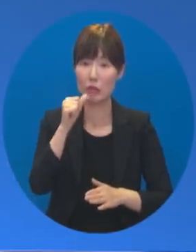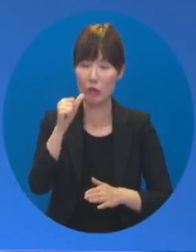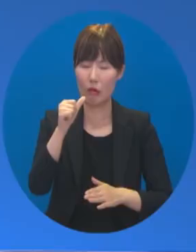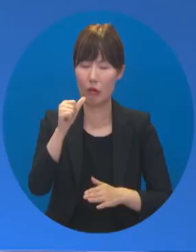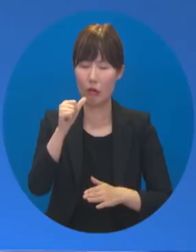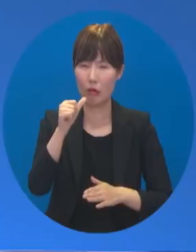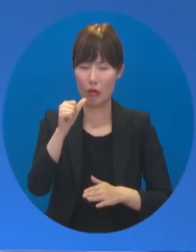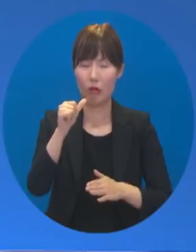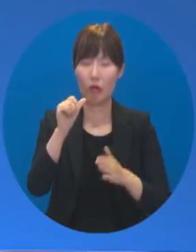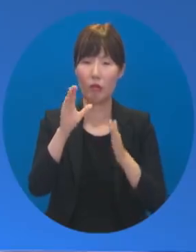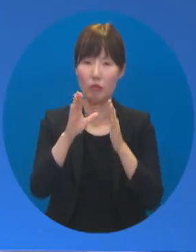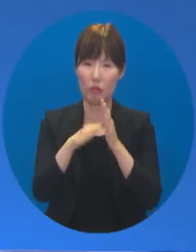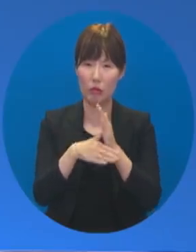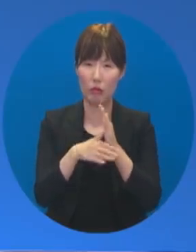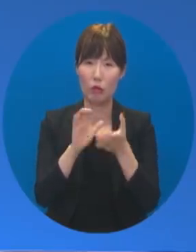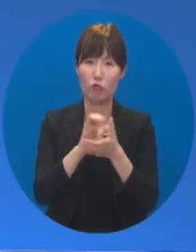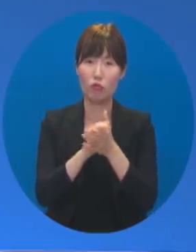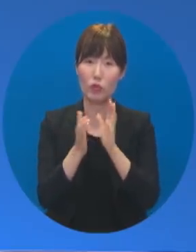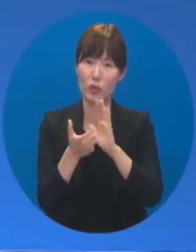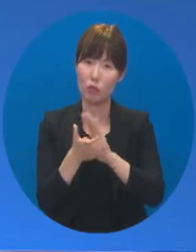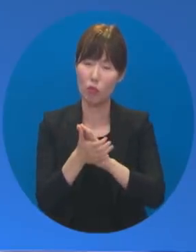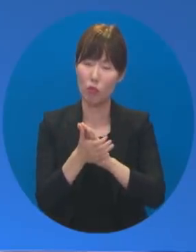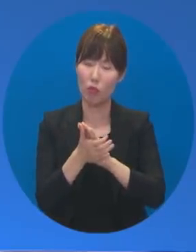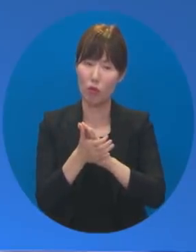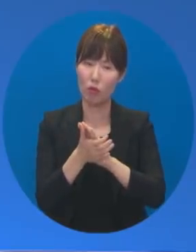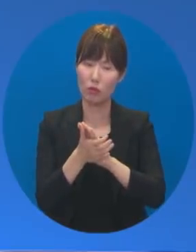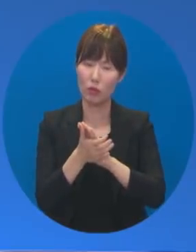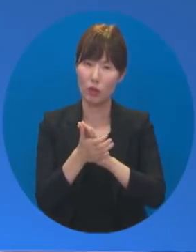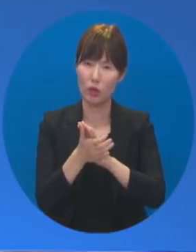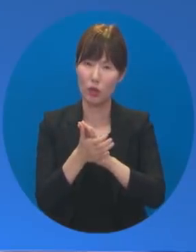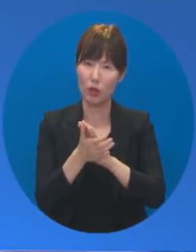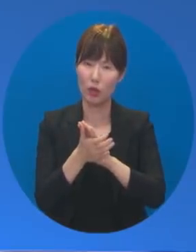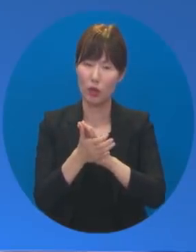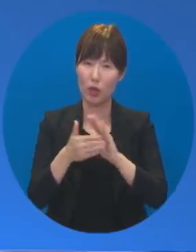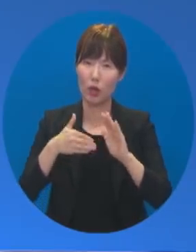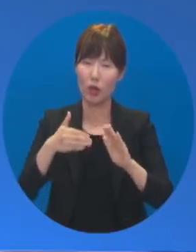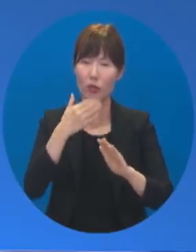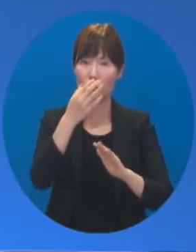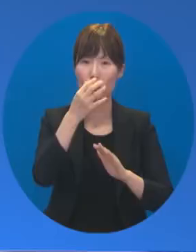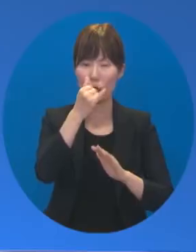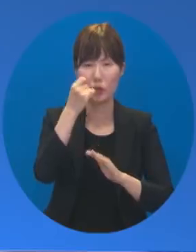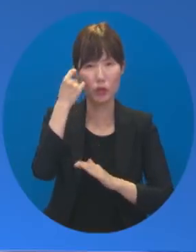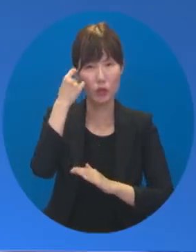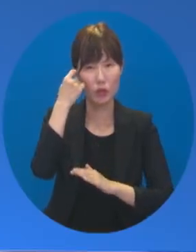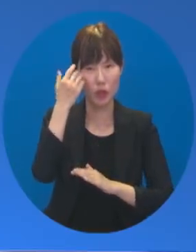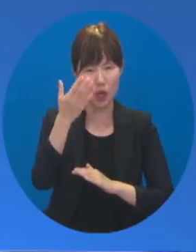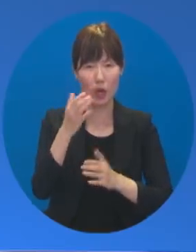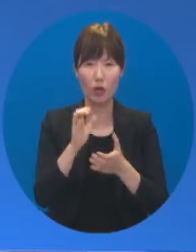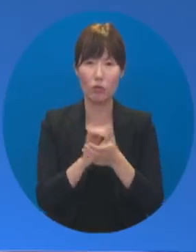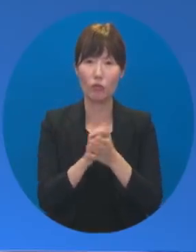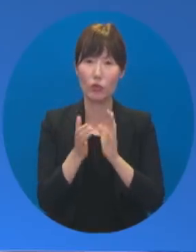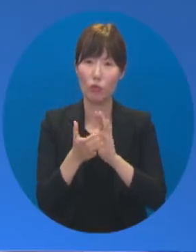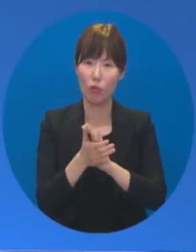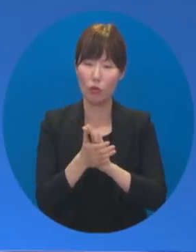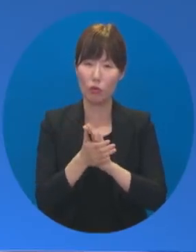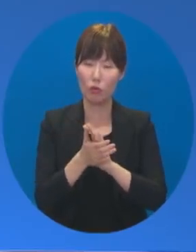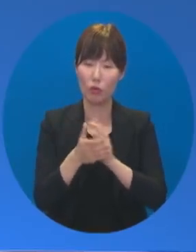유치원을 다닐 수 있을까? 또 원기가 유치원을 졸업할 수 있을까?